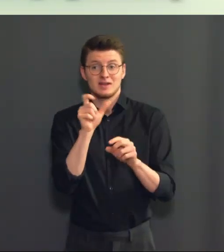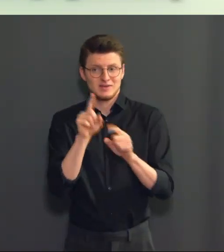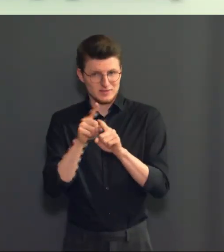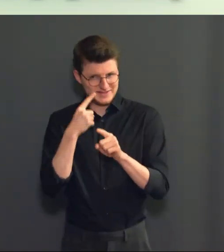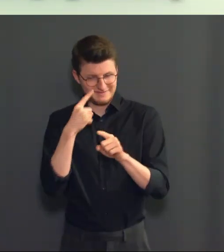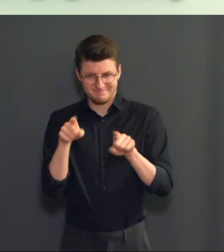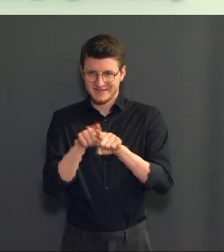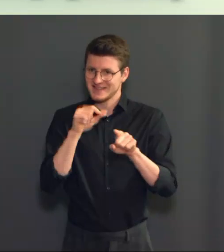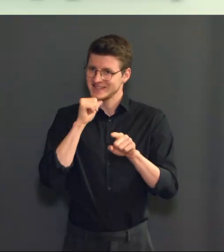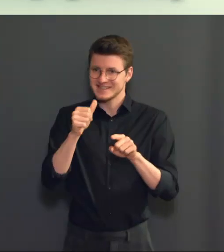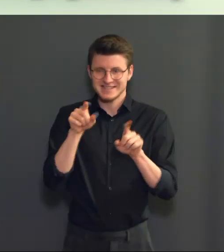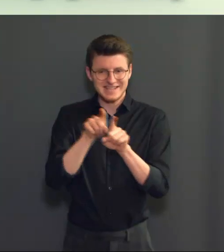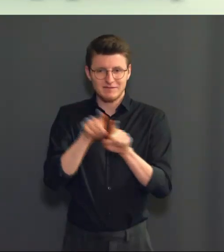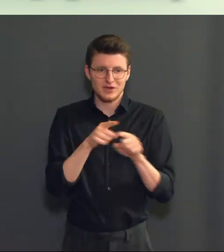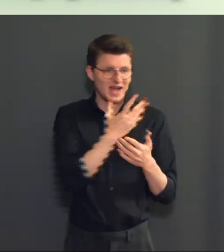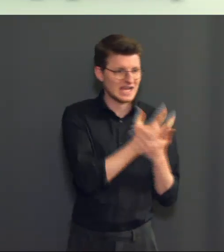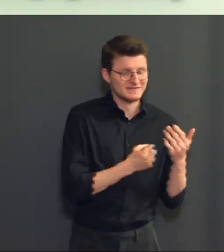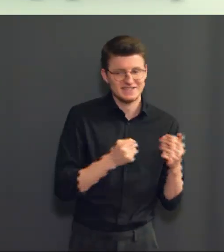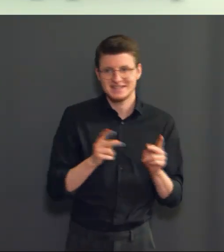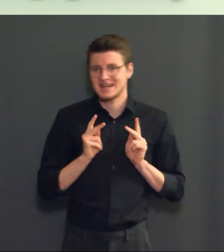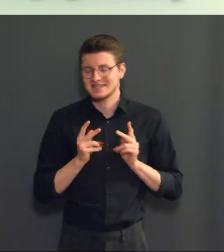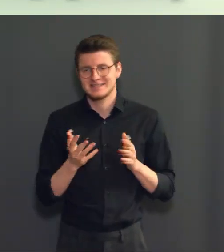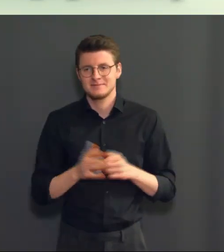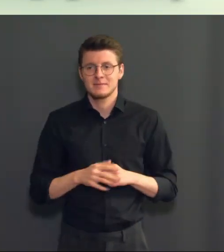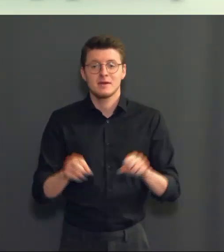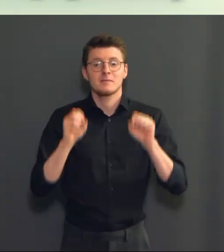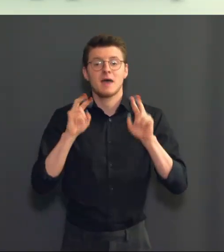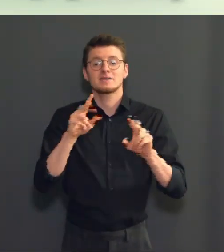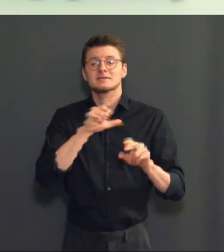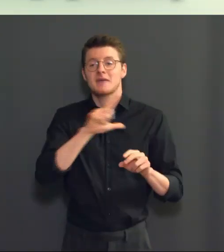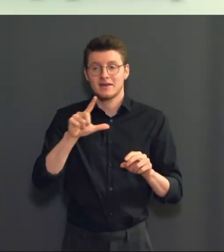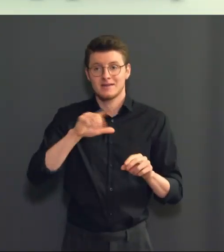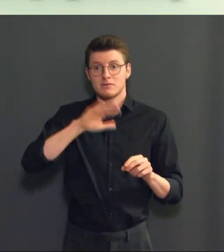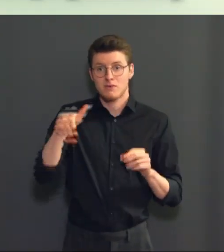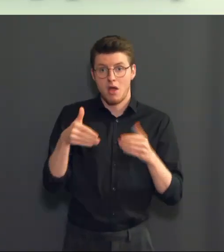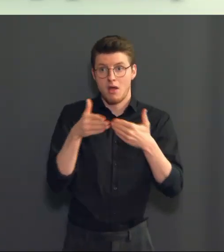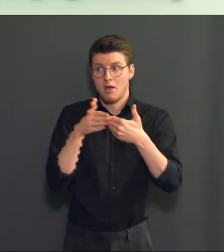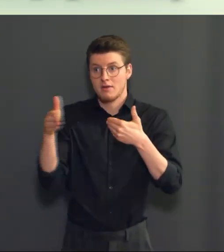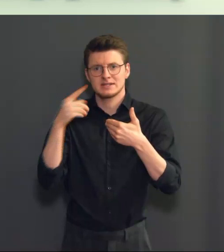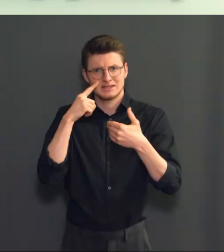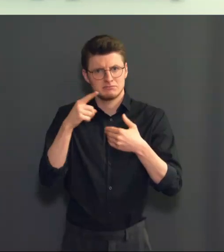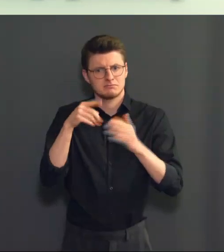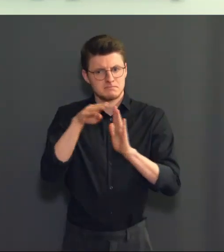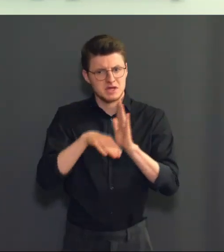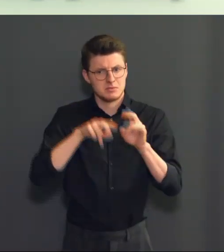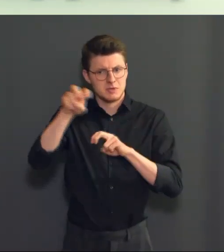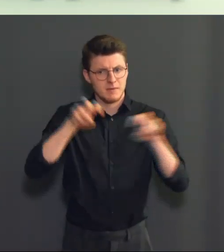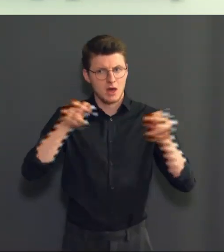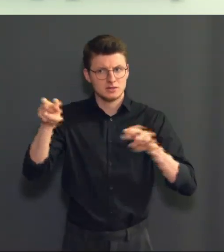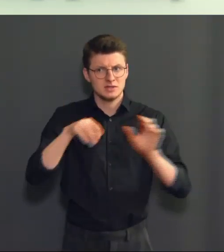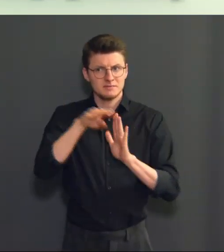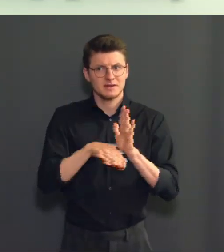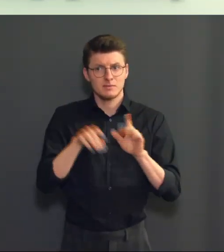Na paasmaandag is de mobiliteit algemeen sterk beginnen zakken, maar deze periode ging ook gepaard met sneeuw